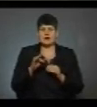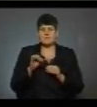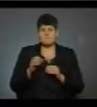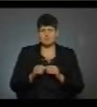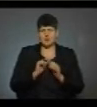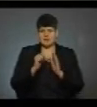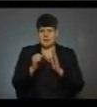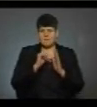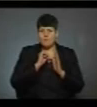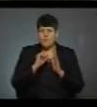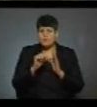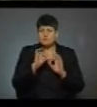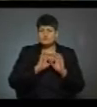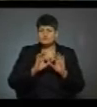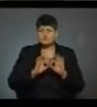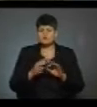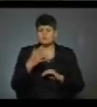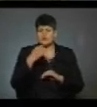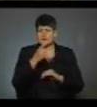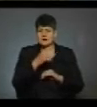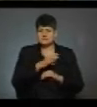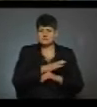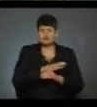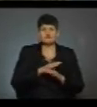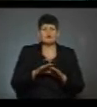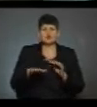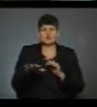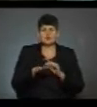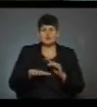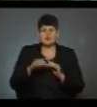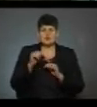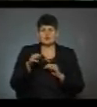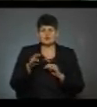оркестрі. Чоловік розповідає, що 5 разів побував у зоні АТО, з них 4 в